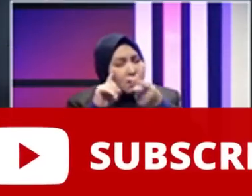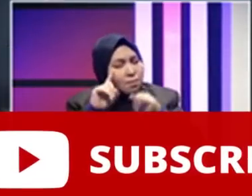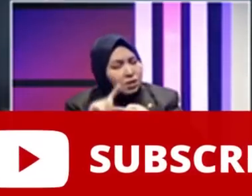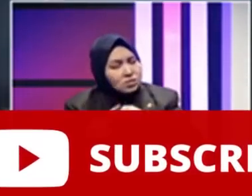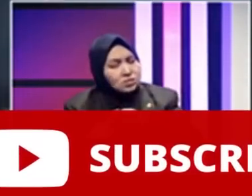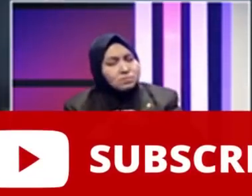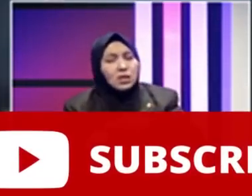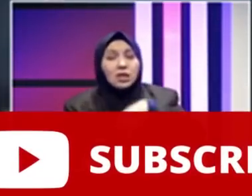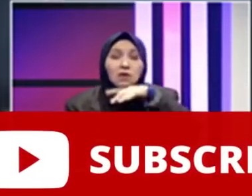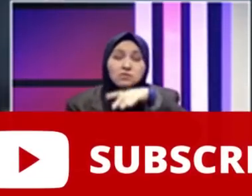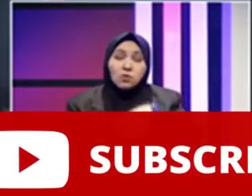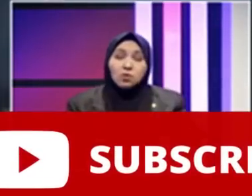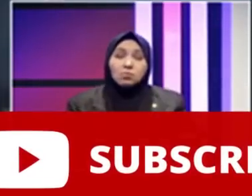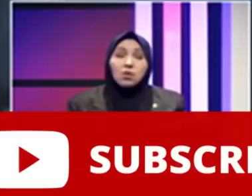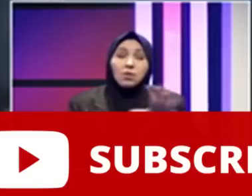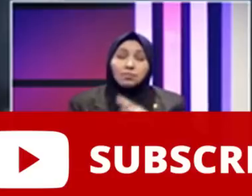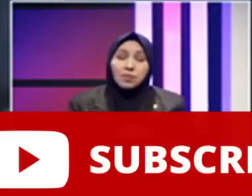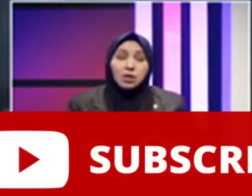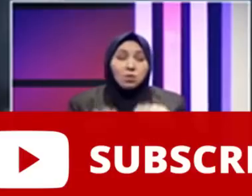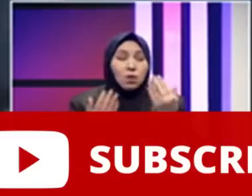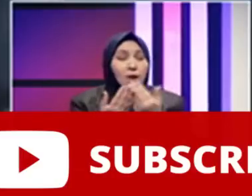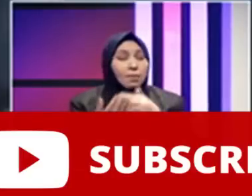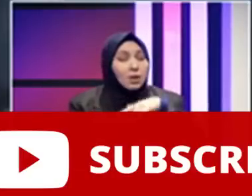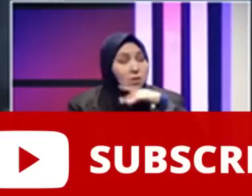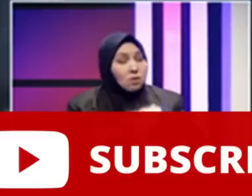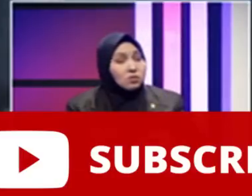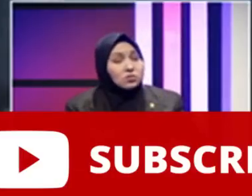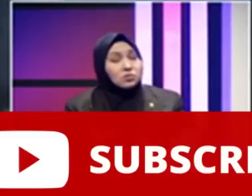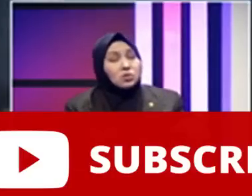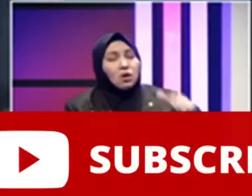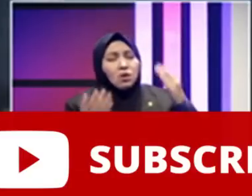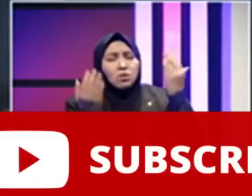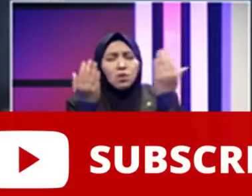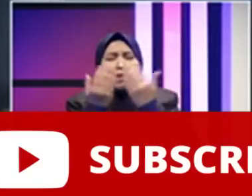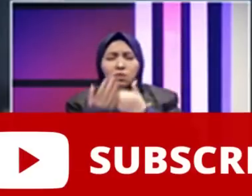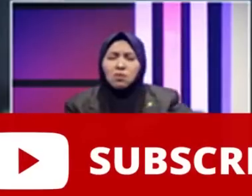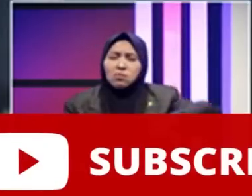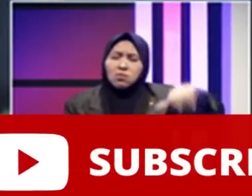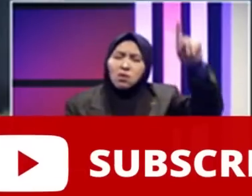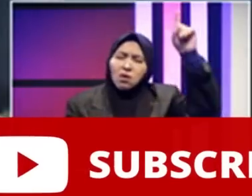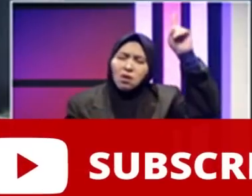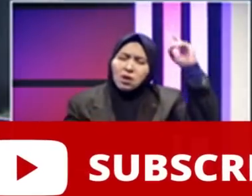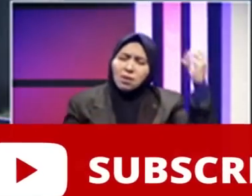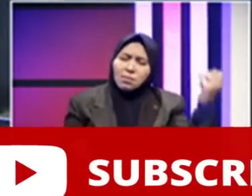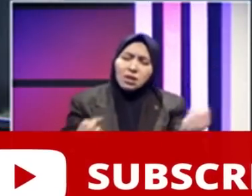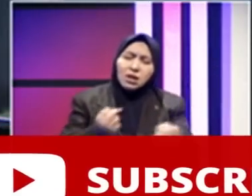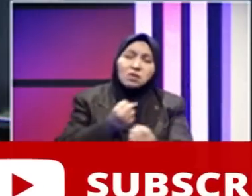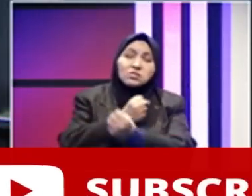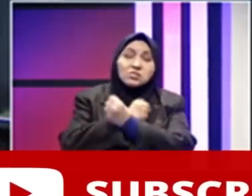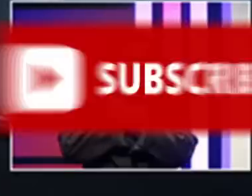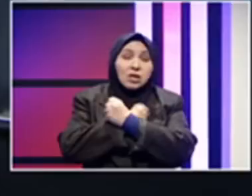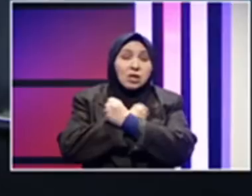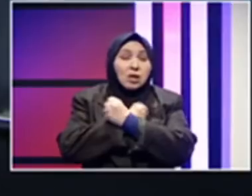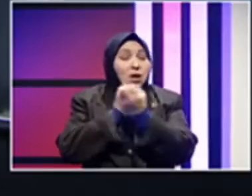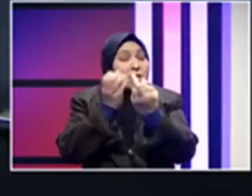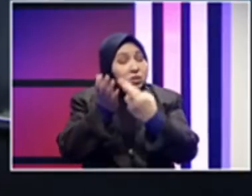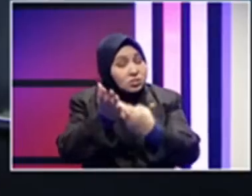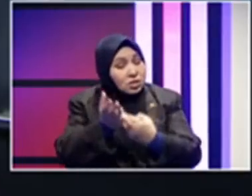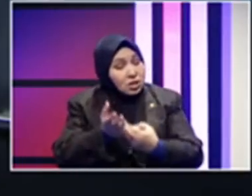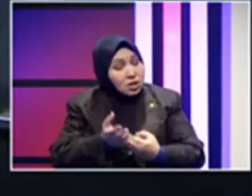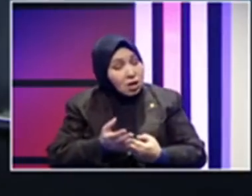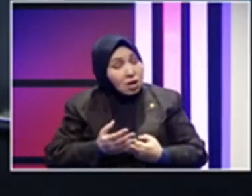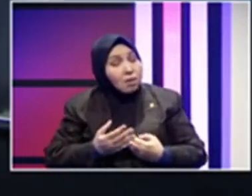alihi wa sahbihi ajma'in. Allahumma ya Allah wa ya Rahman wa ya Rahim. Rizqikan kami